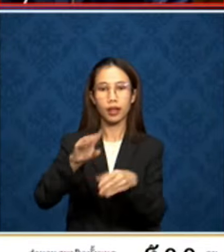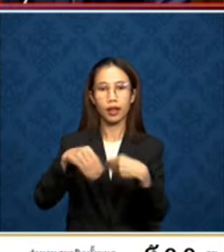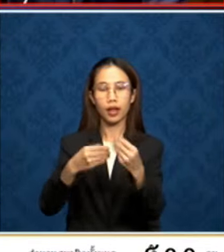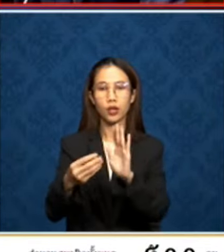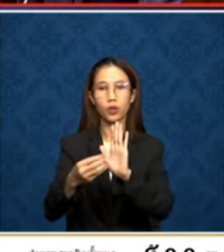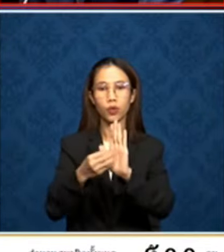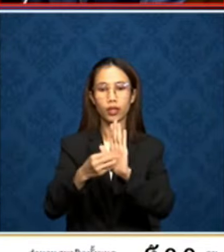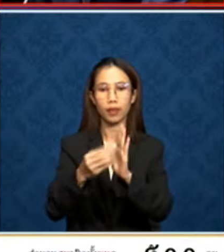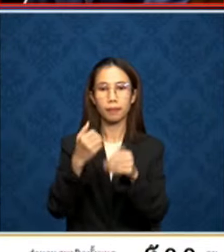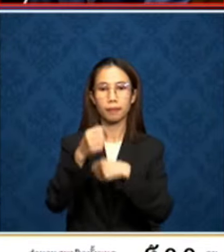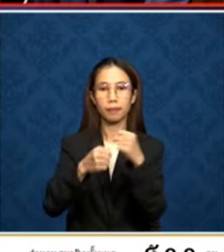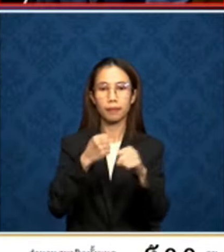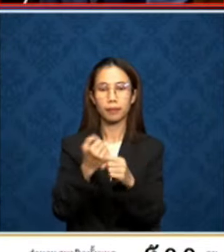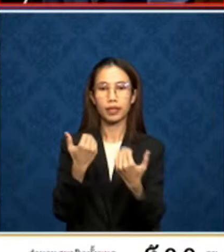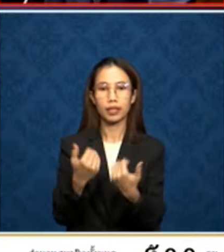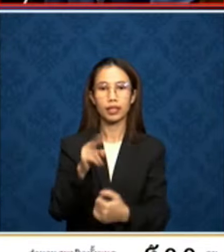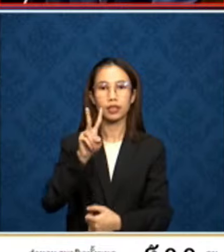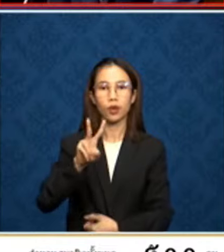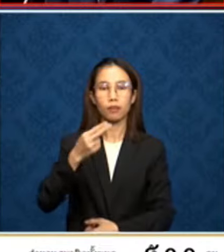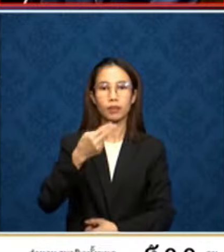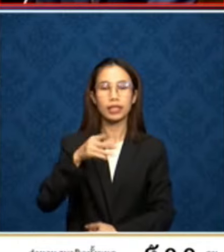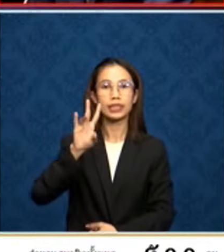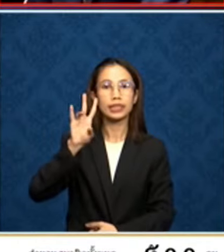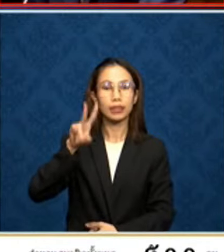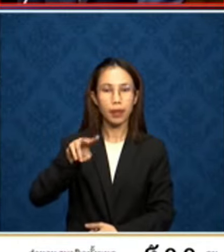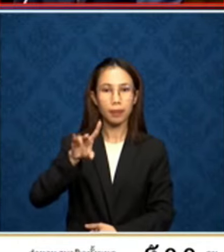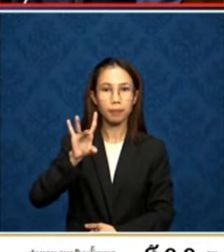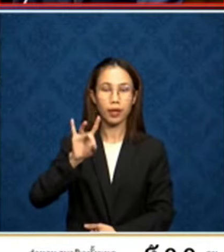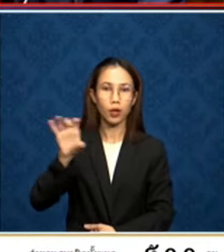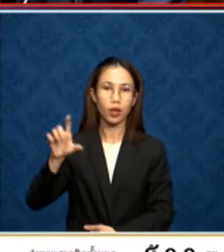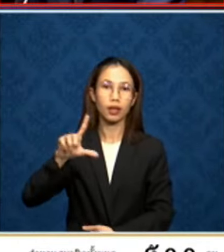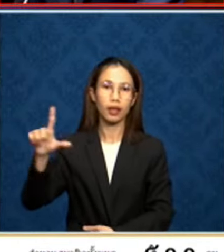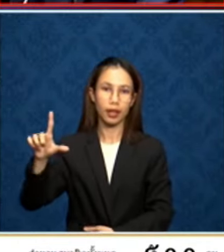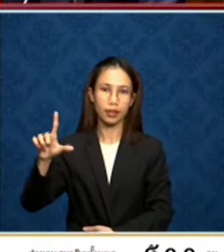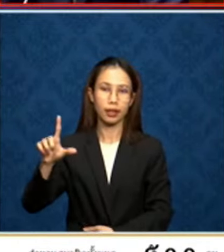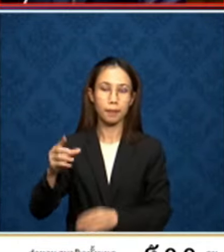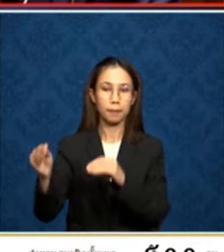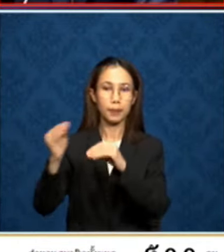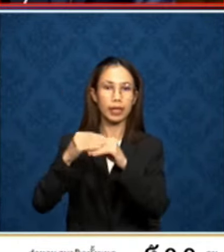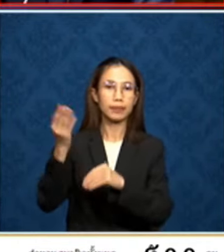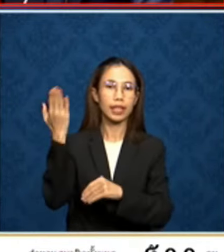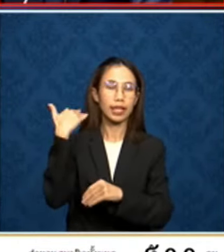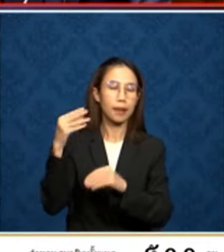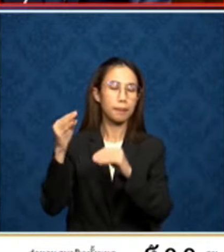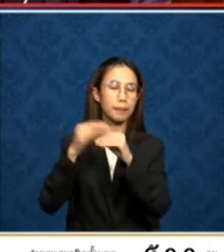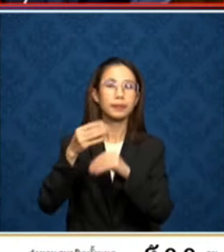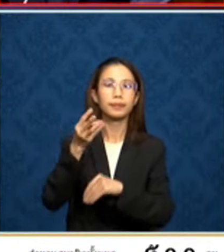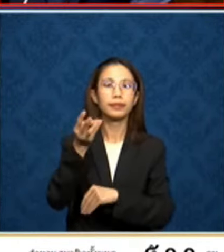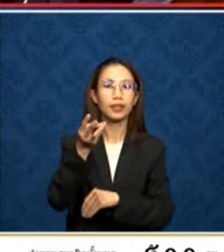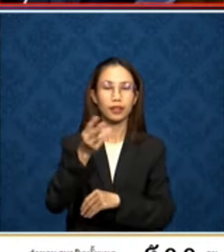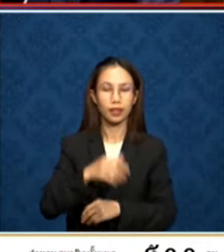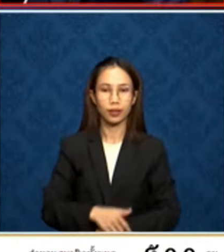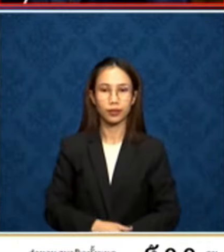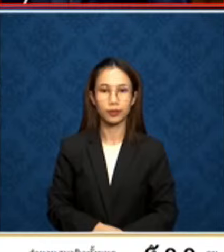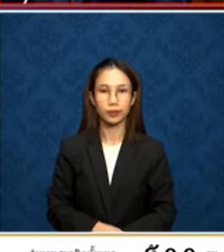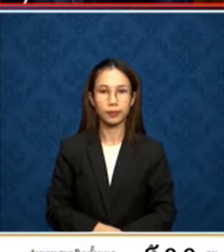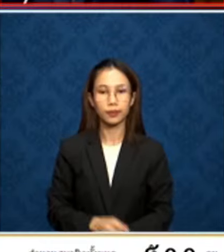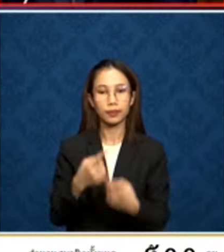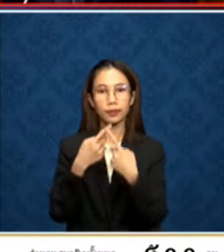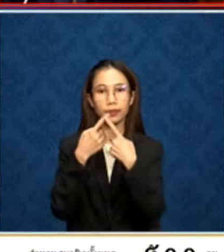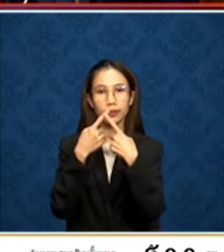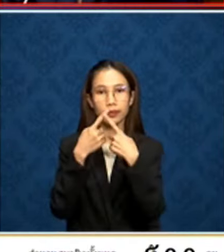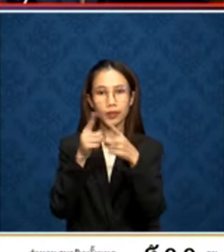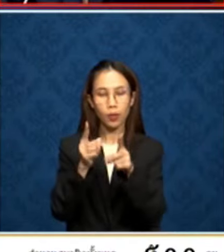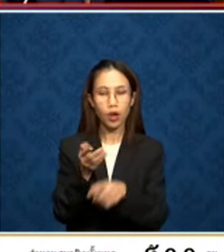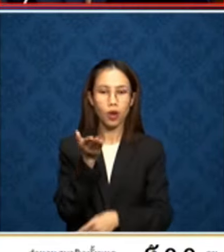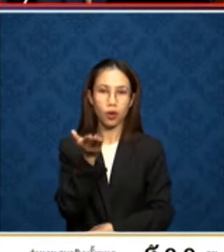จัดสรรในปีนี้จำนวน27, 18800ล้านบาทเศษค่ะเพิ่มขึ้นจากปีที่แล้วเล็กน้อยเพียงเท่านั้นแต่ก็ได้เห็นว่ามีการ